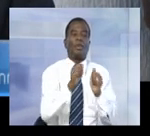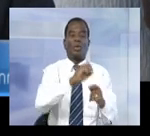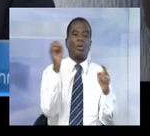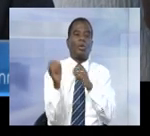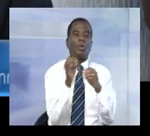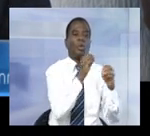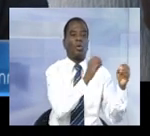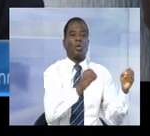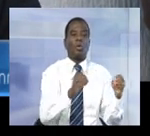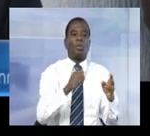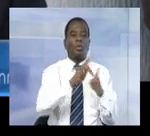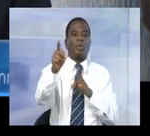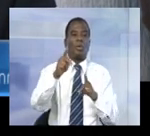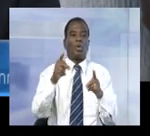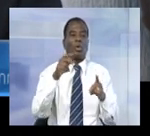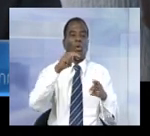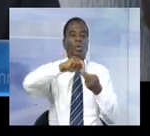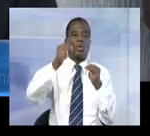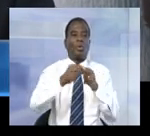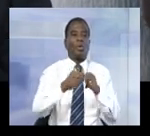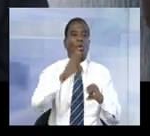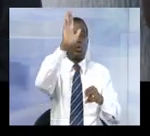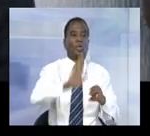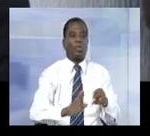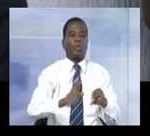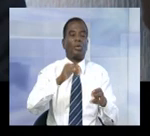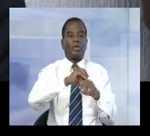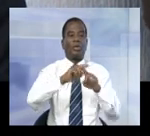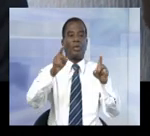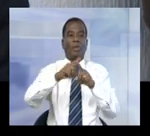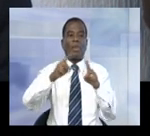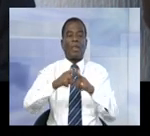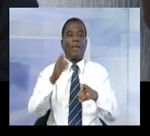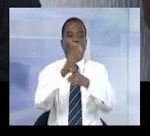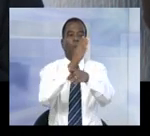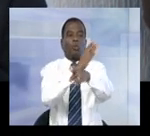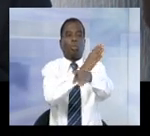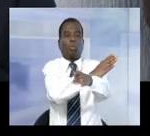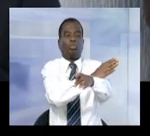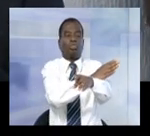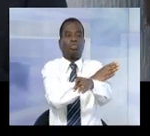organisations professionnelles au nom desquelles j'interviens, saluent ces différentes avancées.